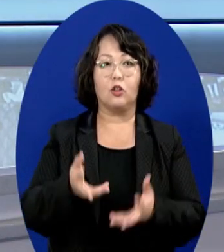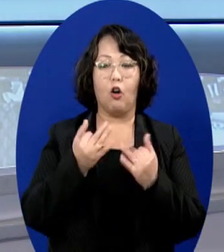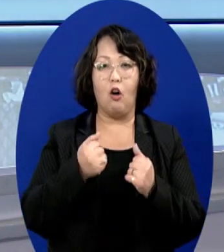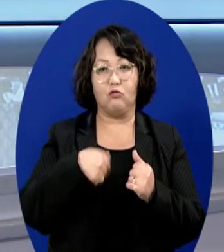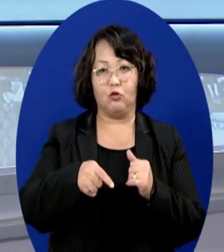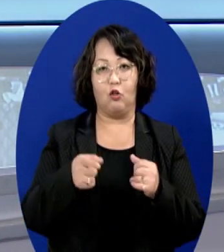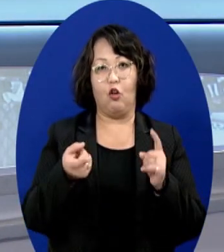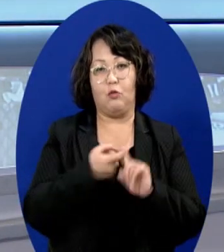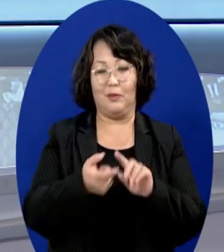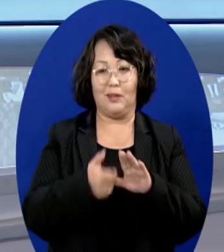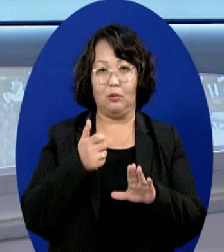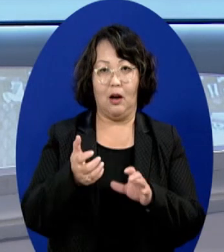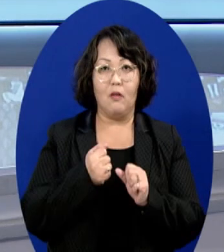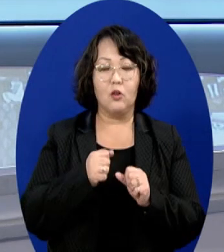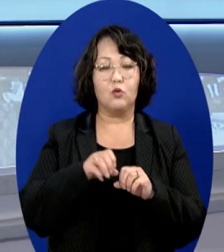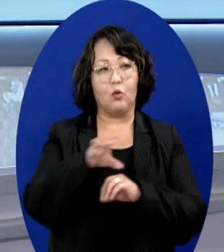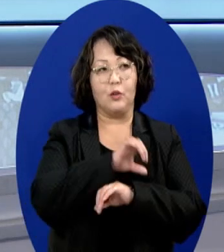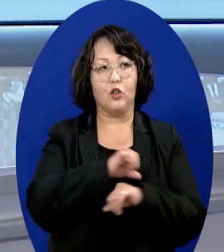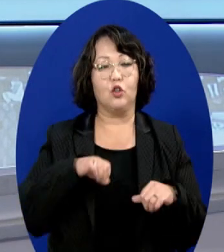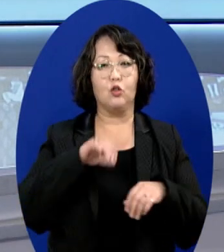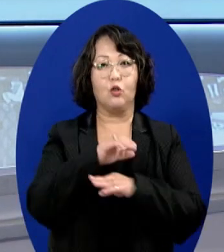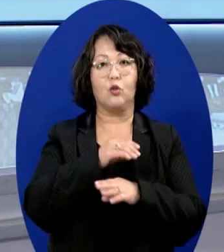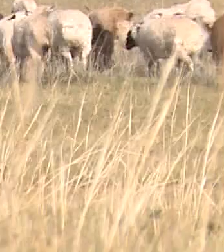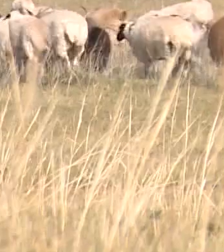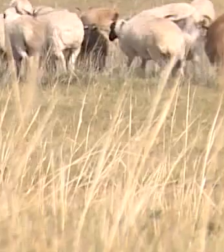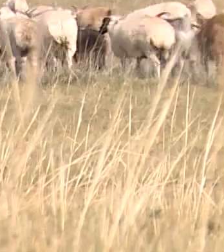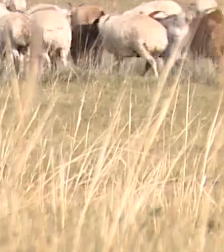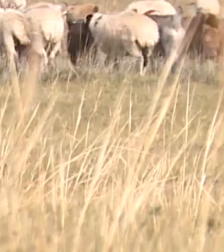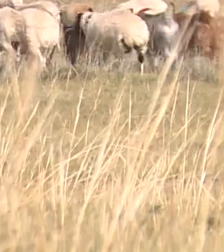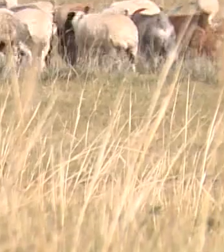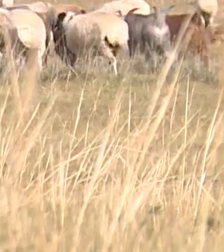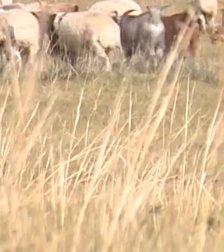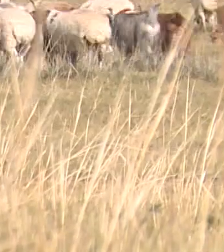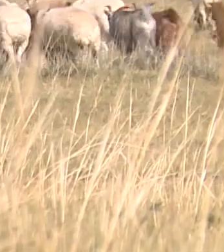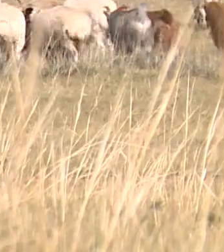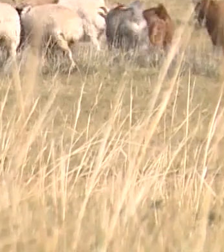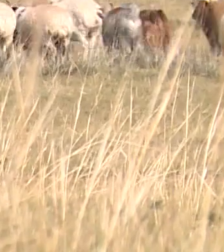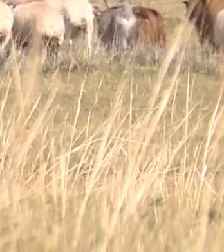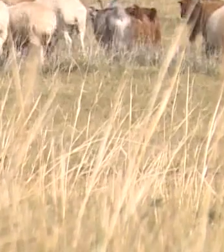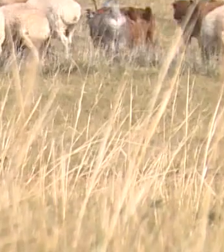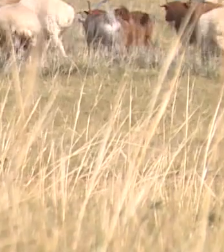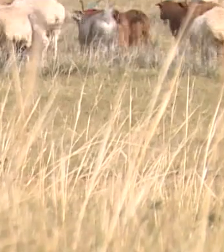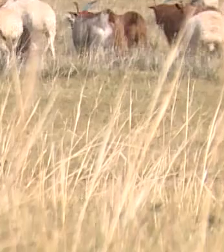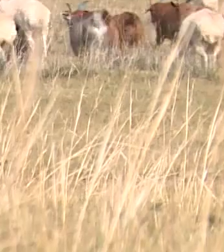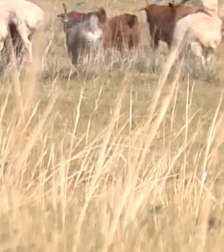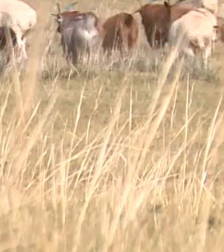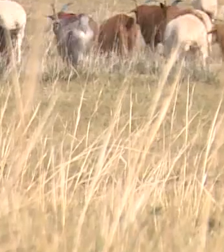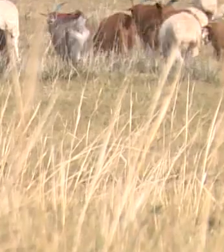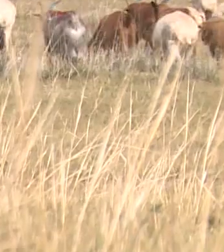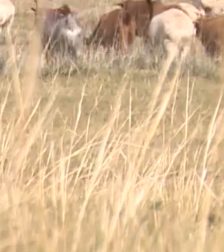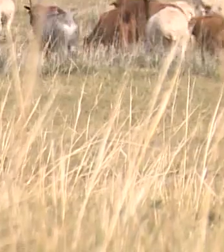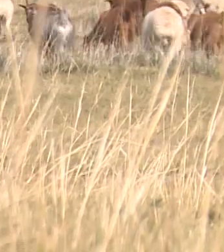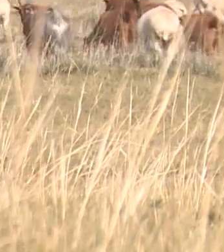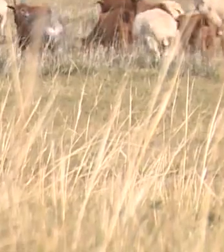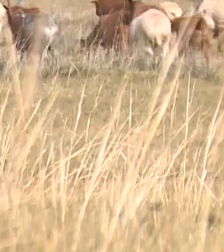боломжийг сумдын иргэдийн төлөөлөгчдийн хуралд болгох талаар яригдж байна. Засгийн газрын боловсруулсан хуулийн төслөөр бол малын тоо толгойн